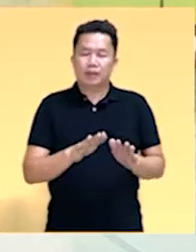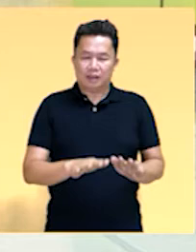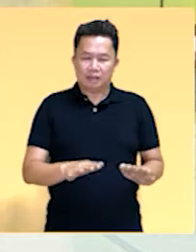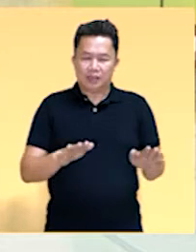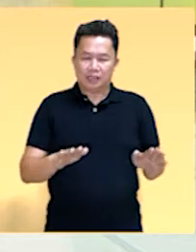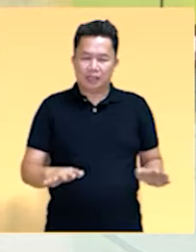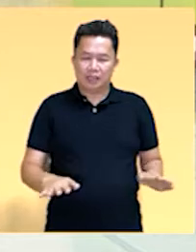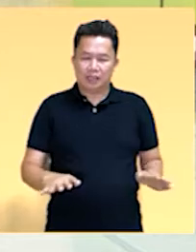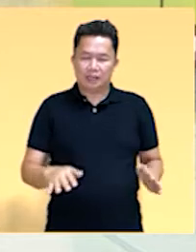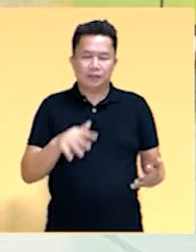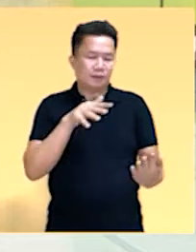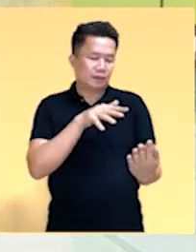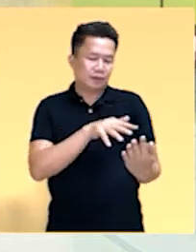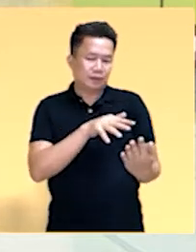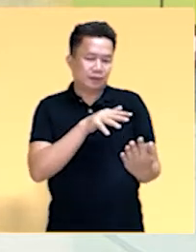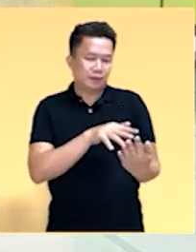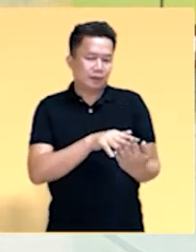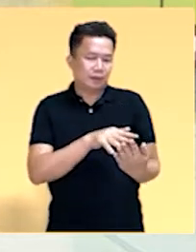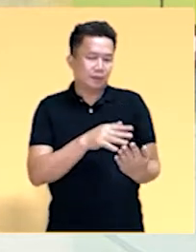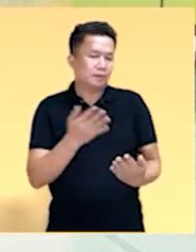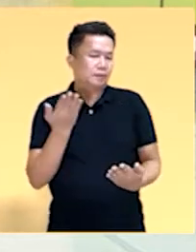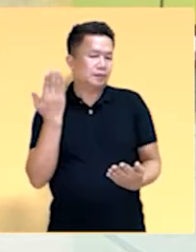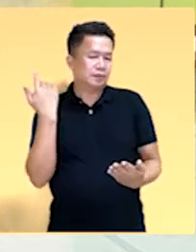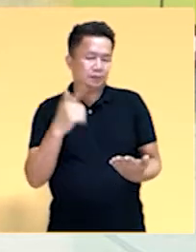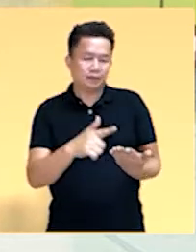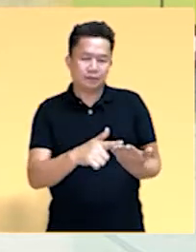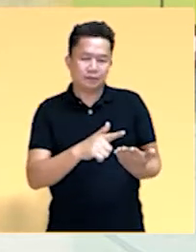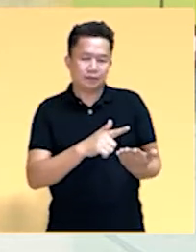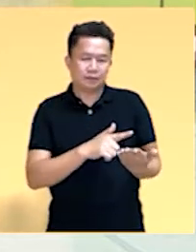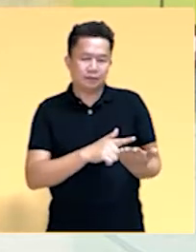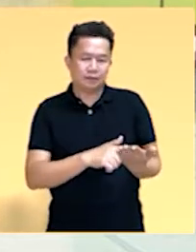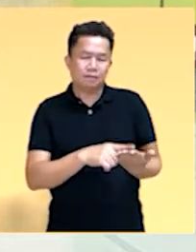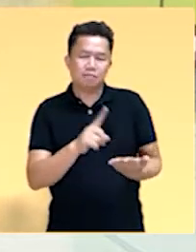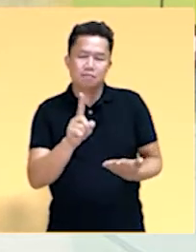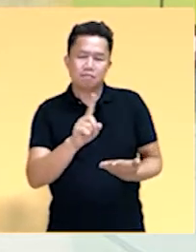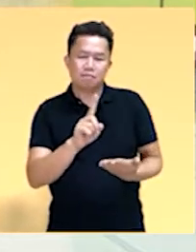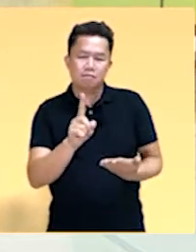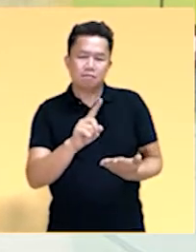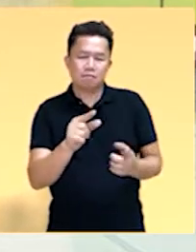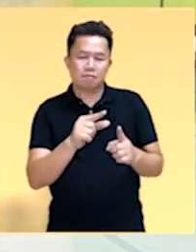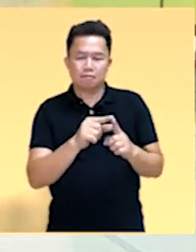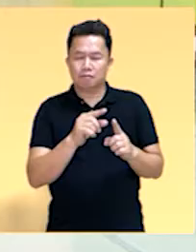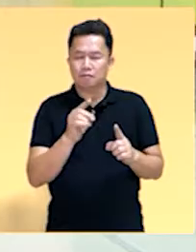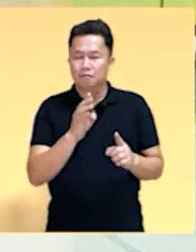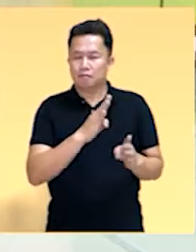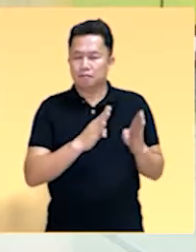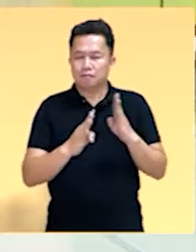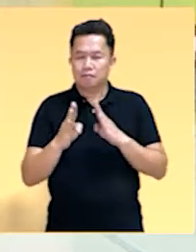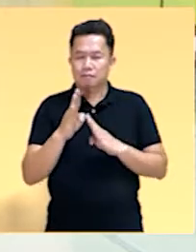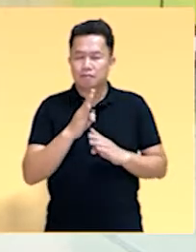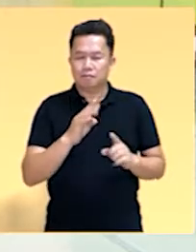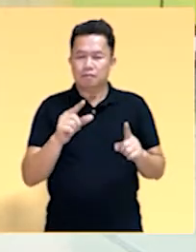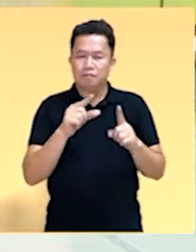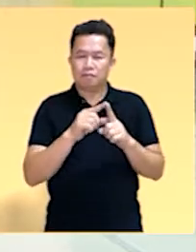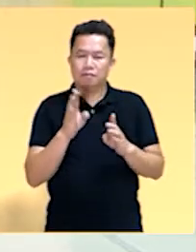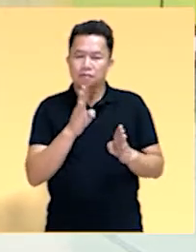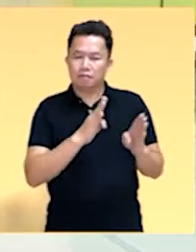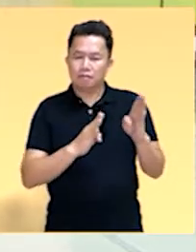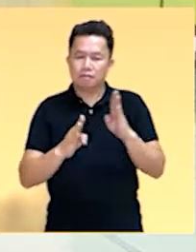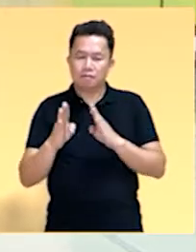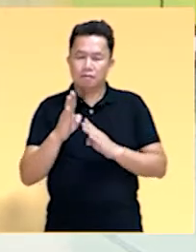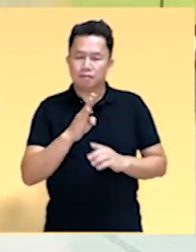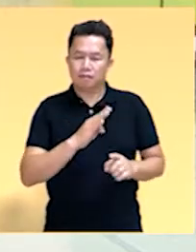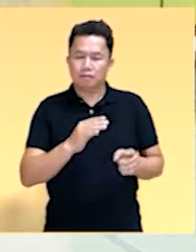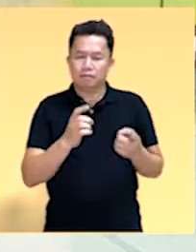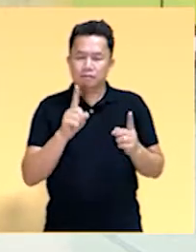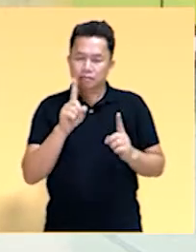Mga bata, napag-aralan na natin noong nakaraang aralin kung ano ang mga word problems. Ang word problem